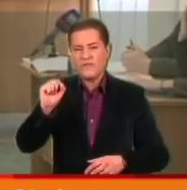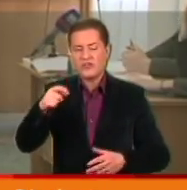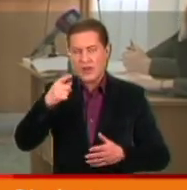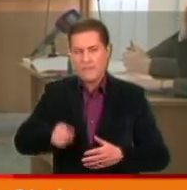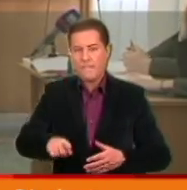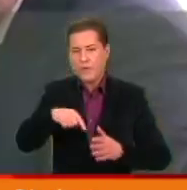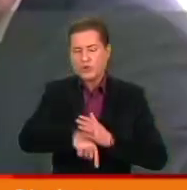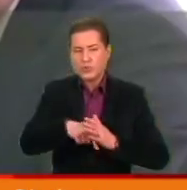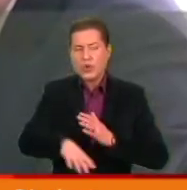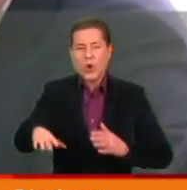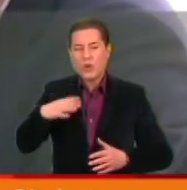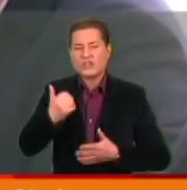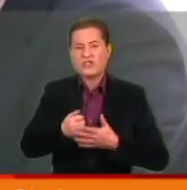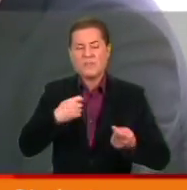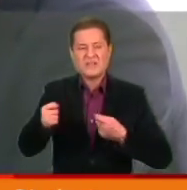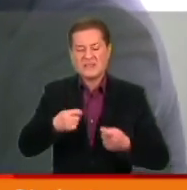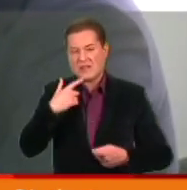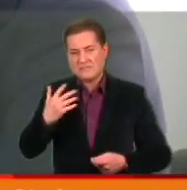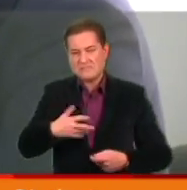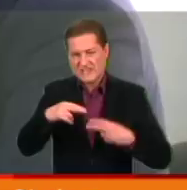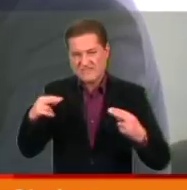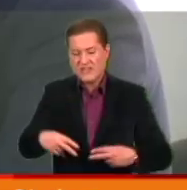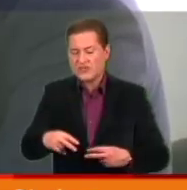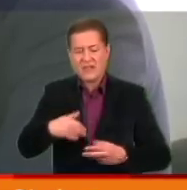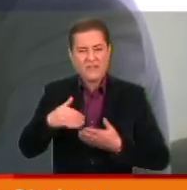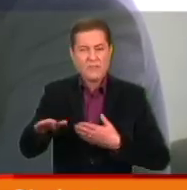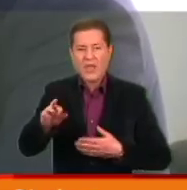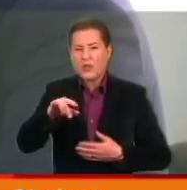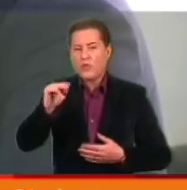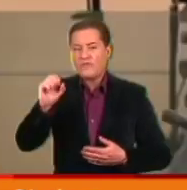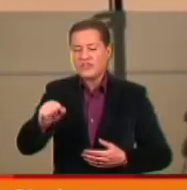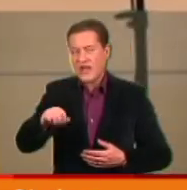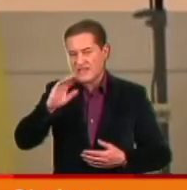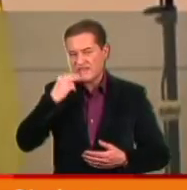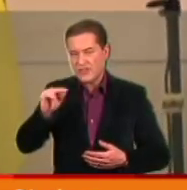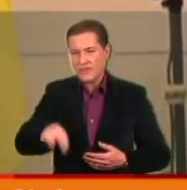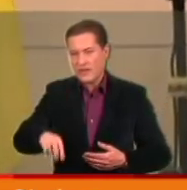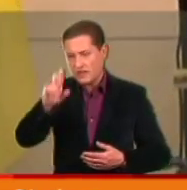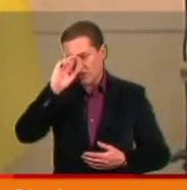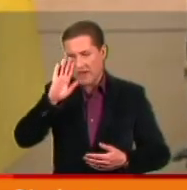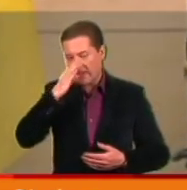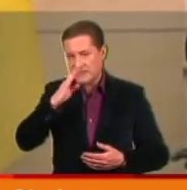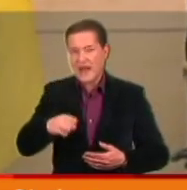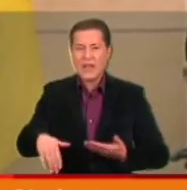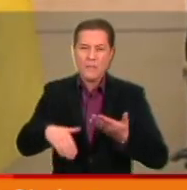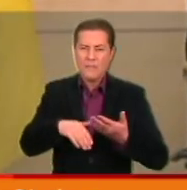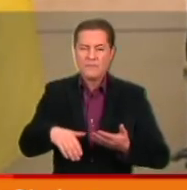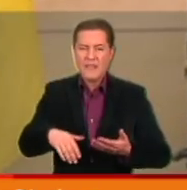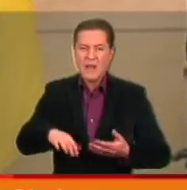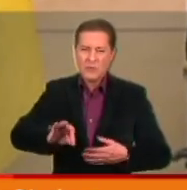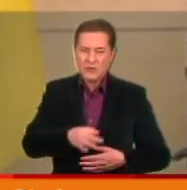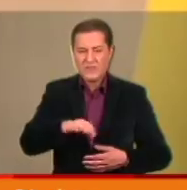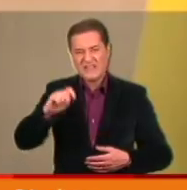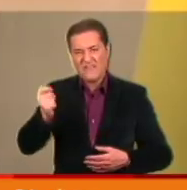колишній президент надавати свідчення відмовляється. Нагадаю, Януковича звинувачують у державній зраді та пособництві війні в